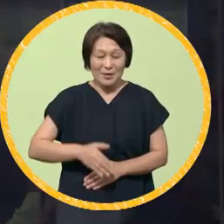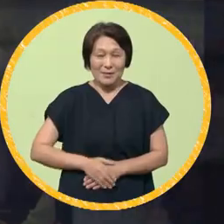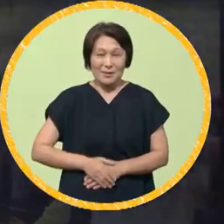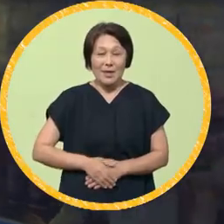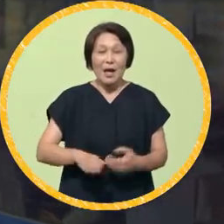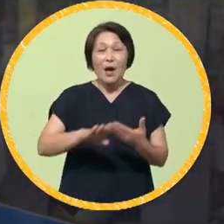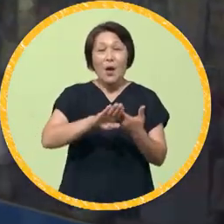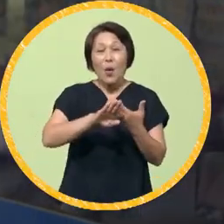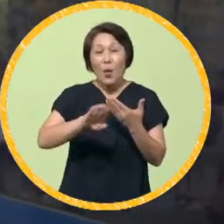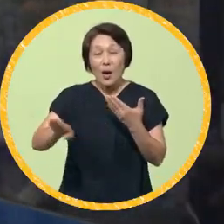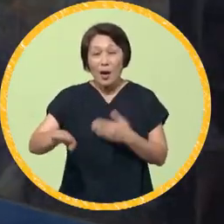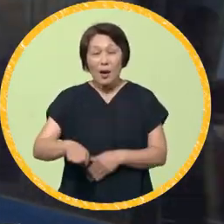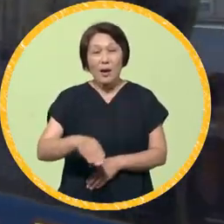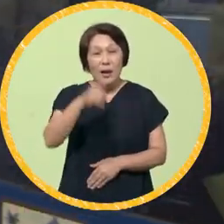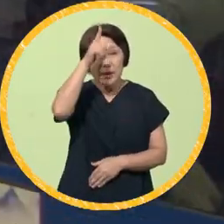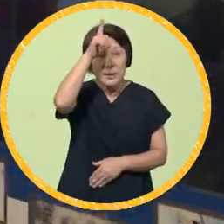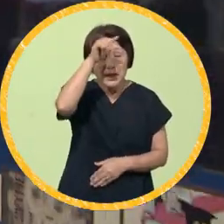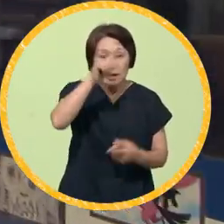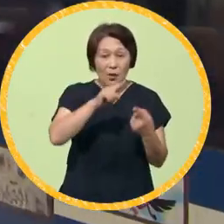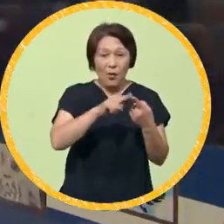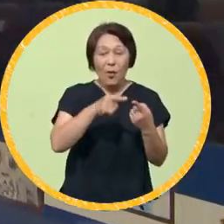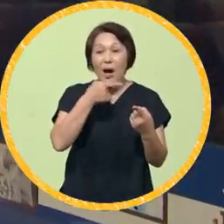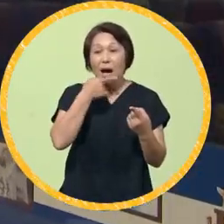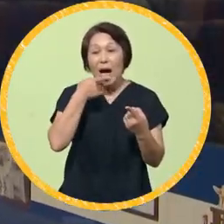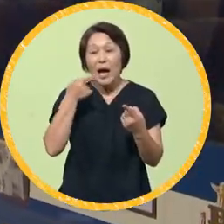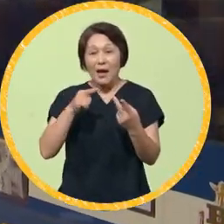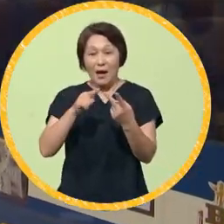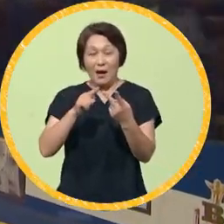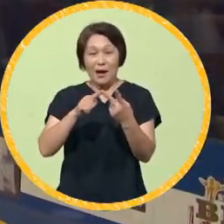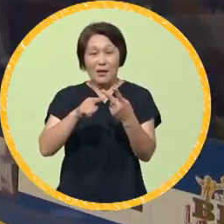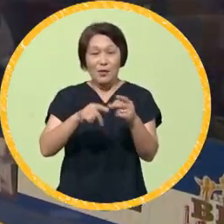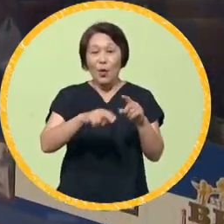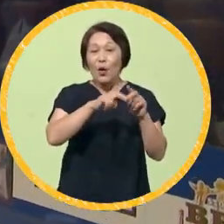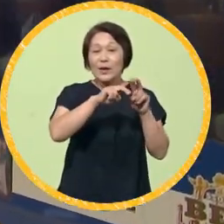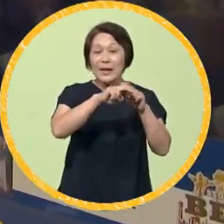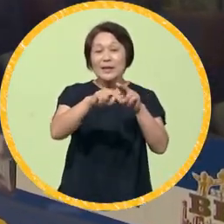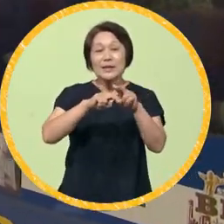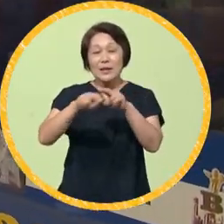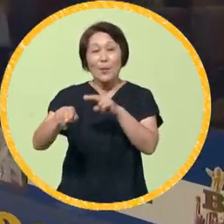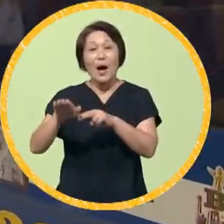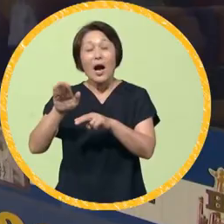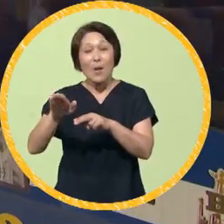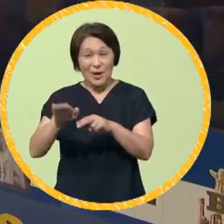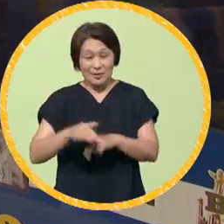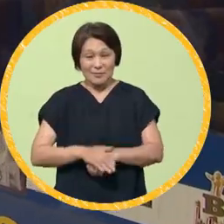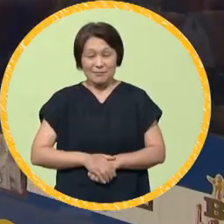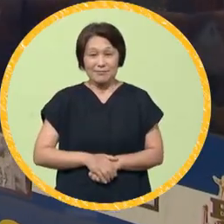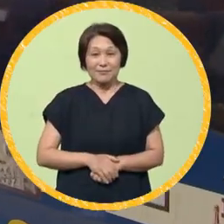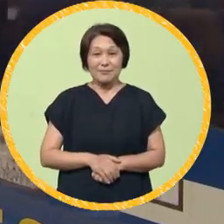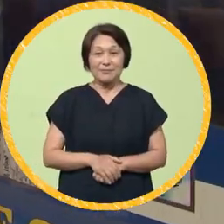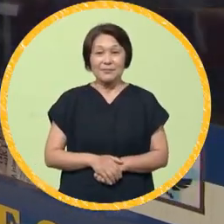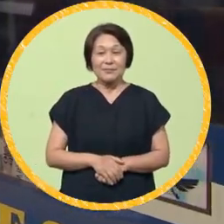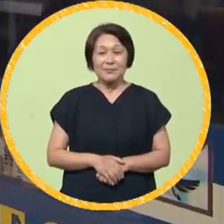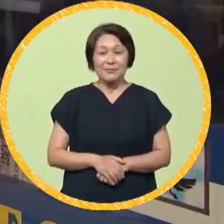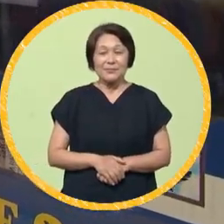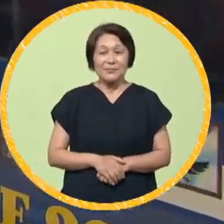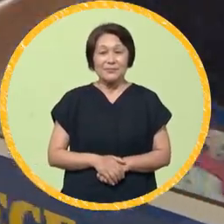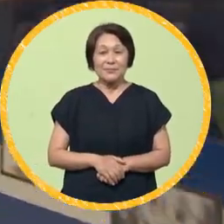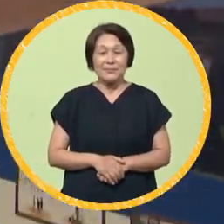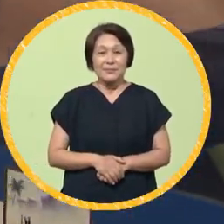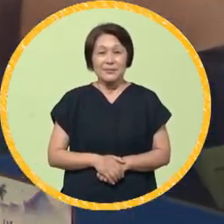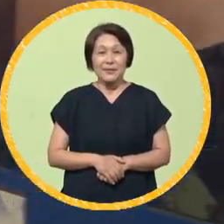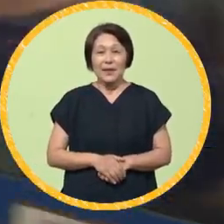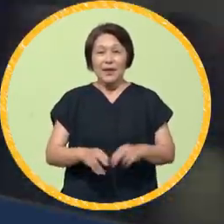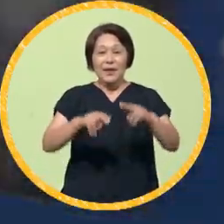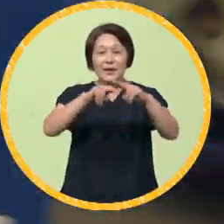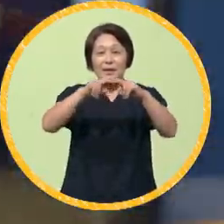もあの黄色と赤の電車もあるみたいで3色見れるらしいんですよ。あ、すごいす